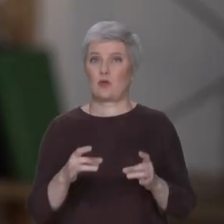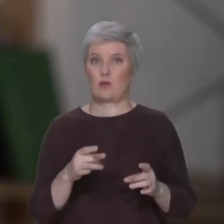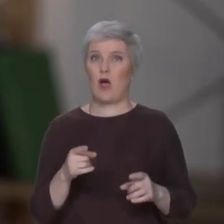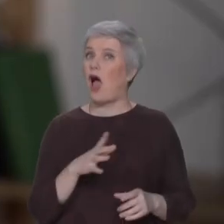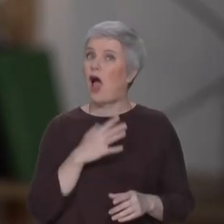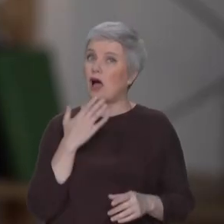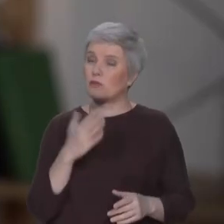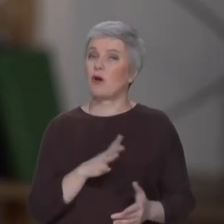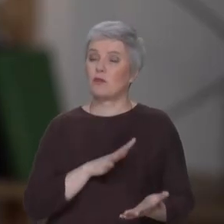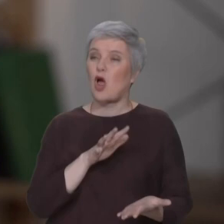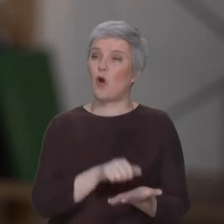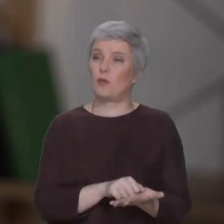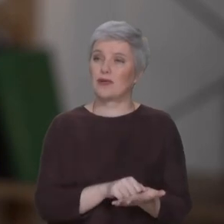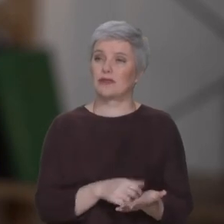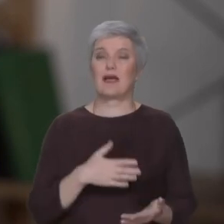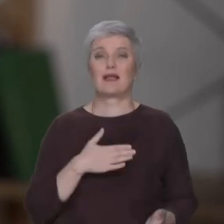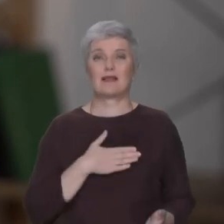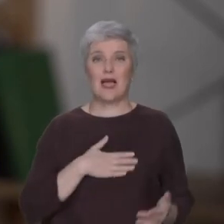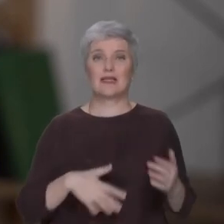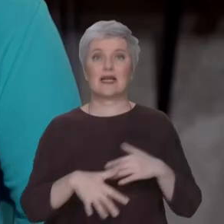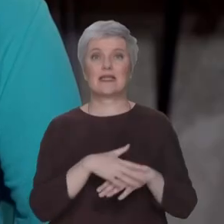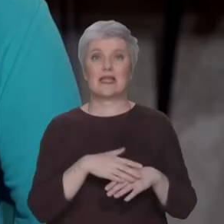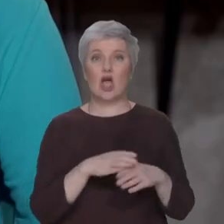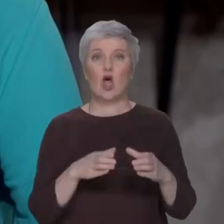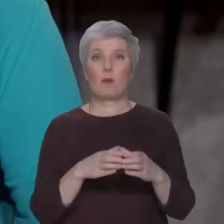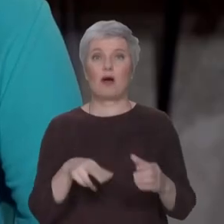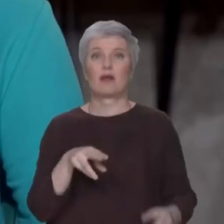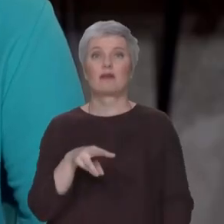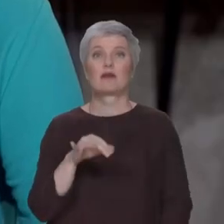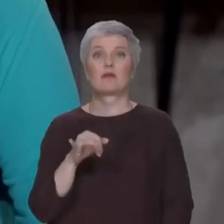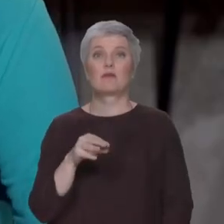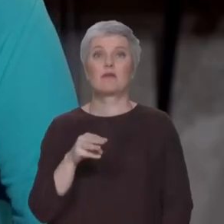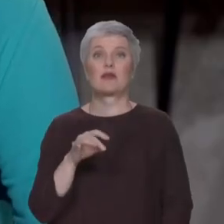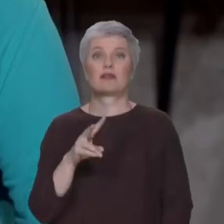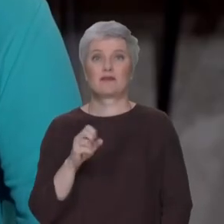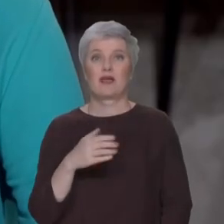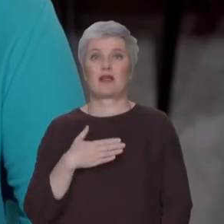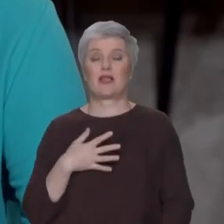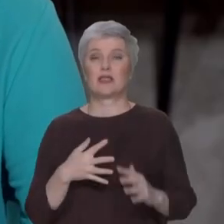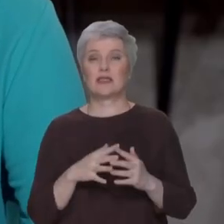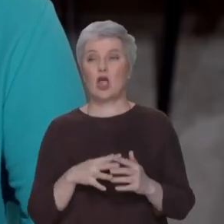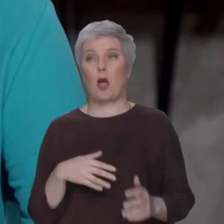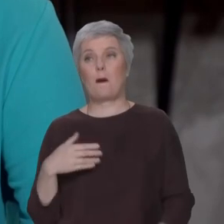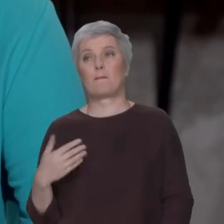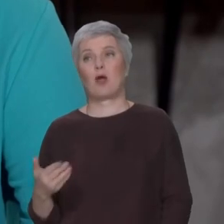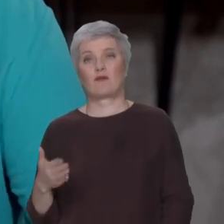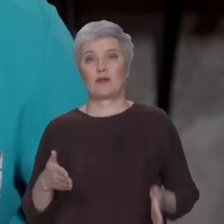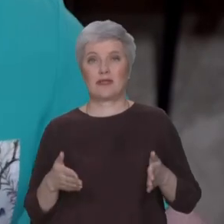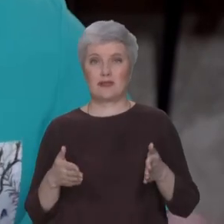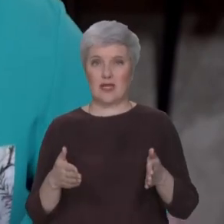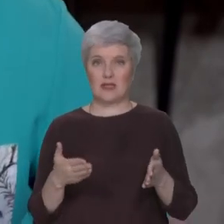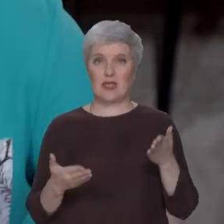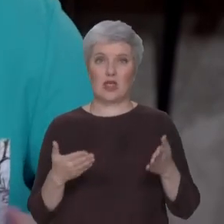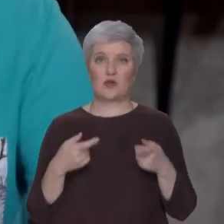під окупацією ці... Наша тергромада Дмитрівська. Наше село знаходиться по правий бік траси, якщо їхати